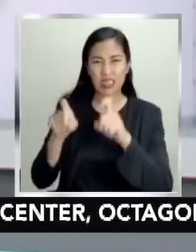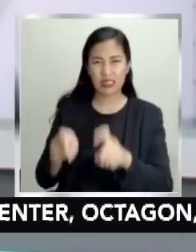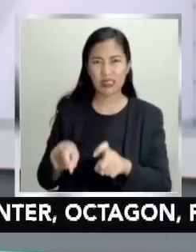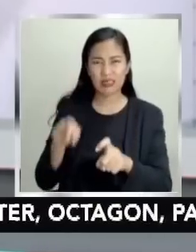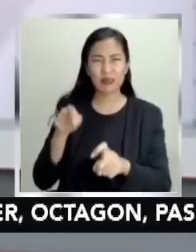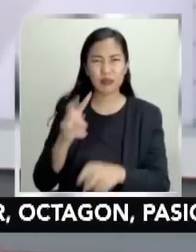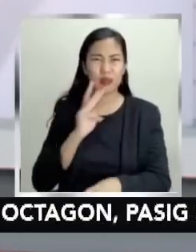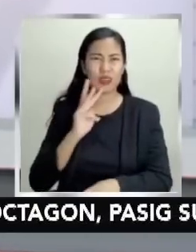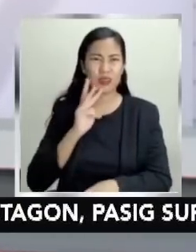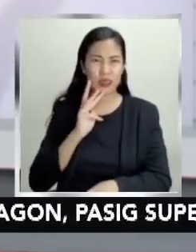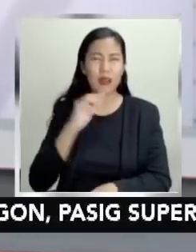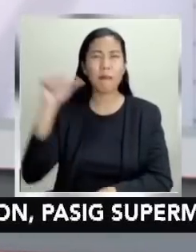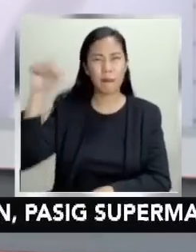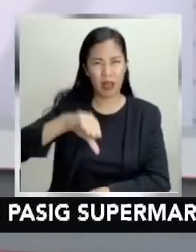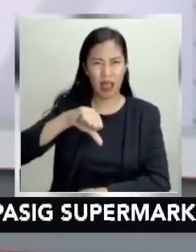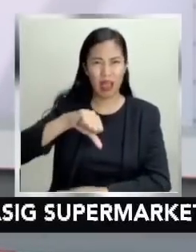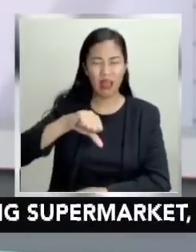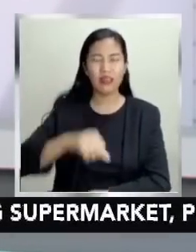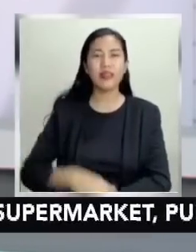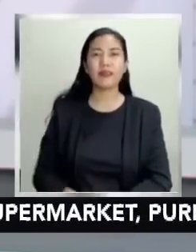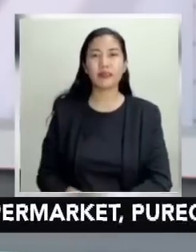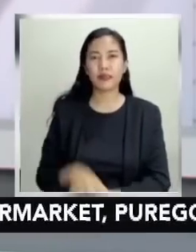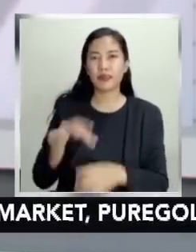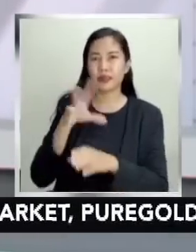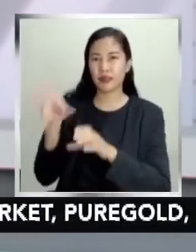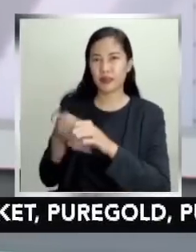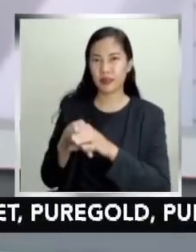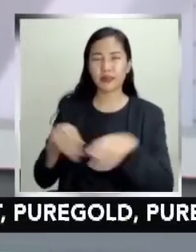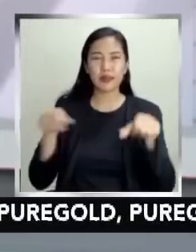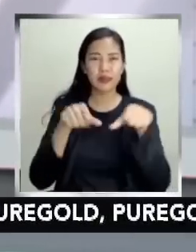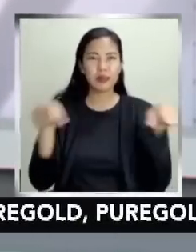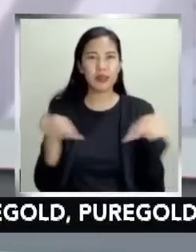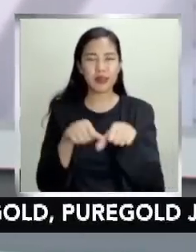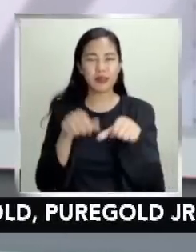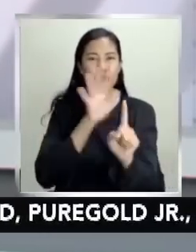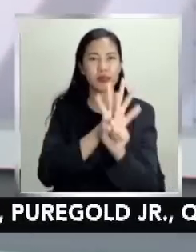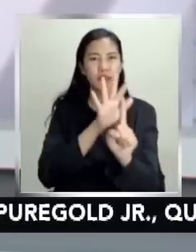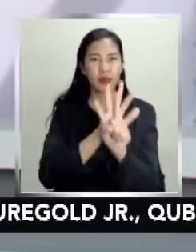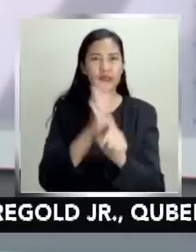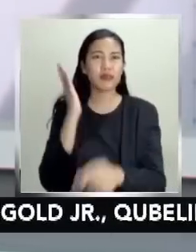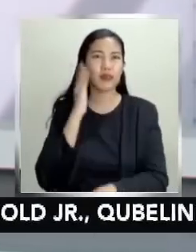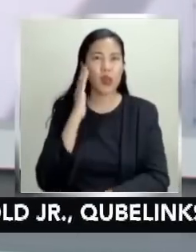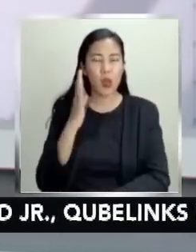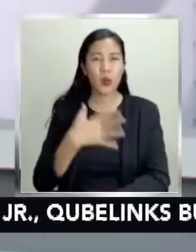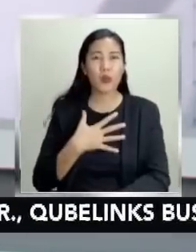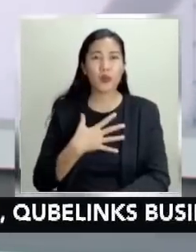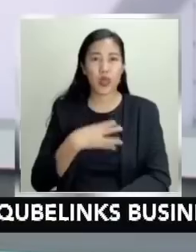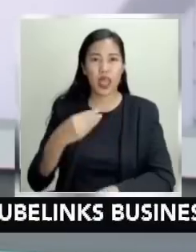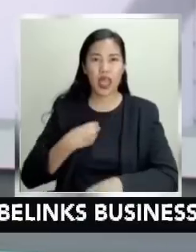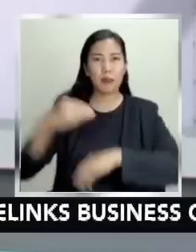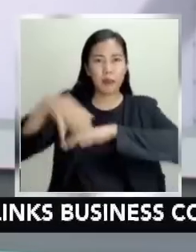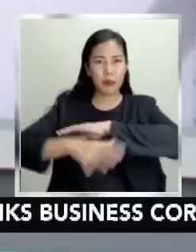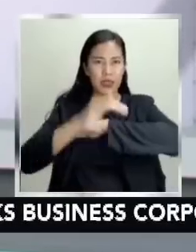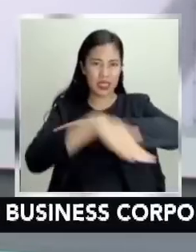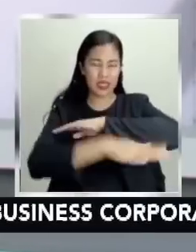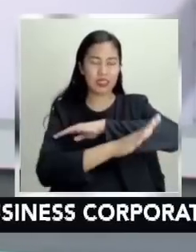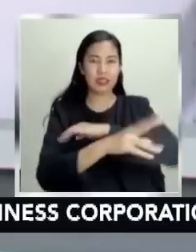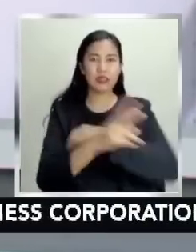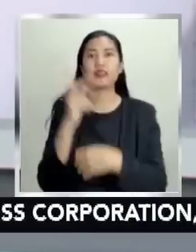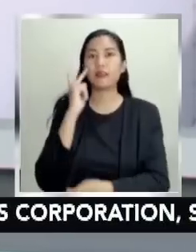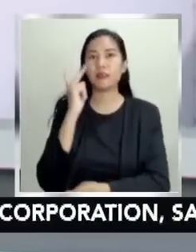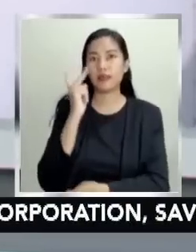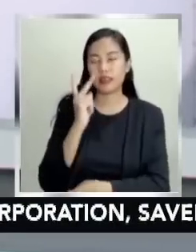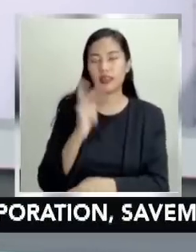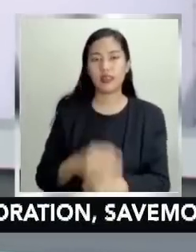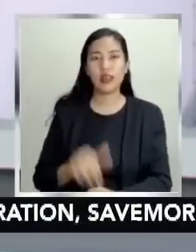doon, kabilang ang ilang bahagi ng sikat na White Beach. Nakatutok live si Andrew Bernardo ng